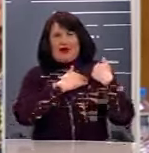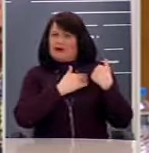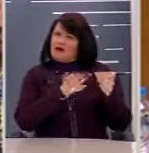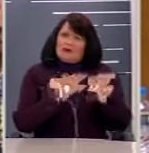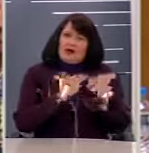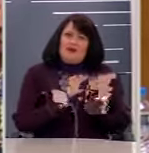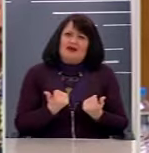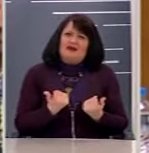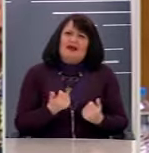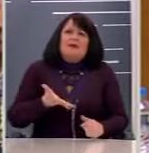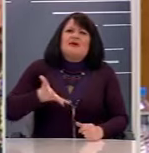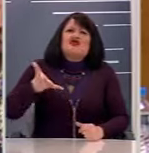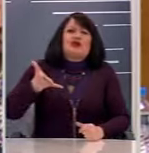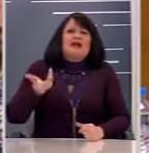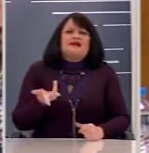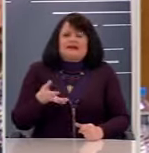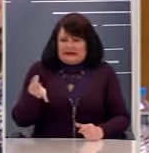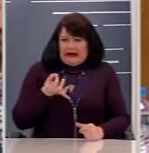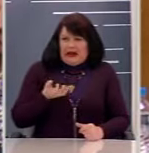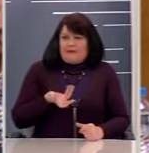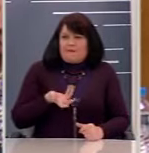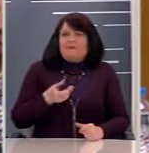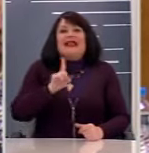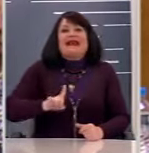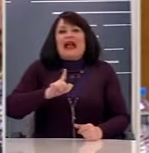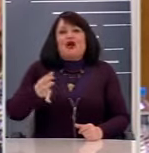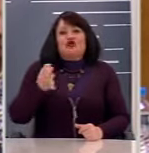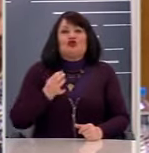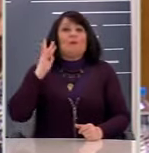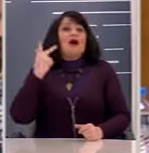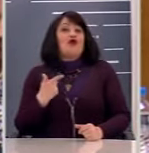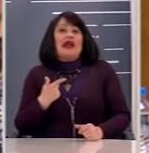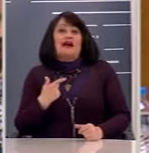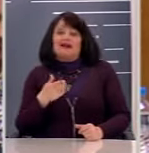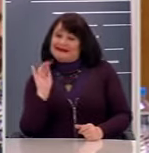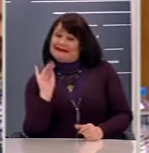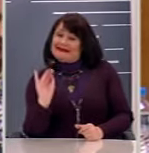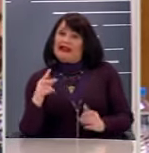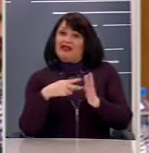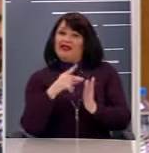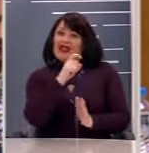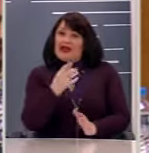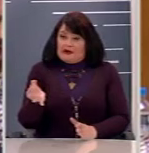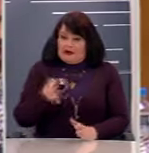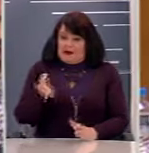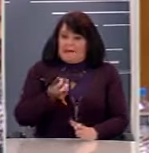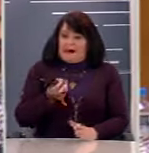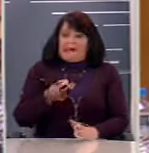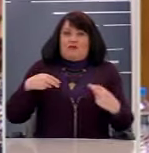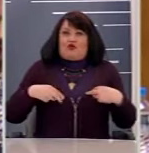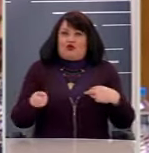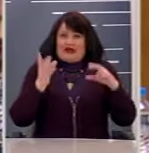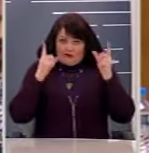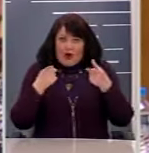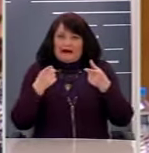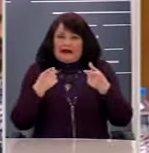Τι θέλει ο κύριος Μητσοτάκης, να του πω να ρωτήσει την κυρία Μπακογιάννη τι μου έλεγε το 2010 για υπουργούς της Νέας Δημοκρατίας ότι το